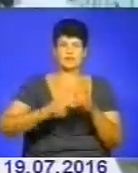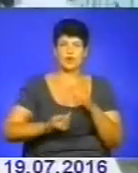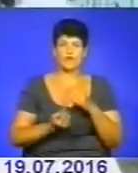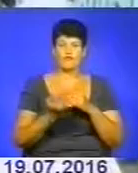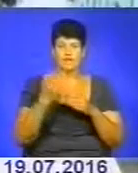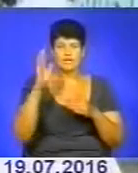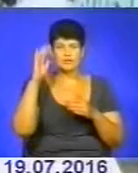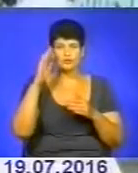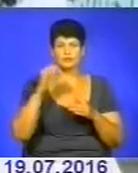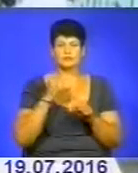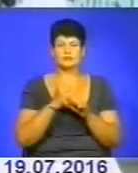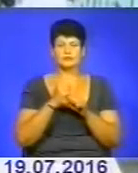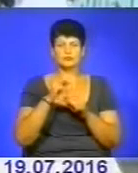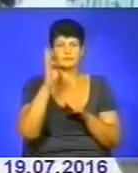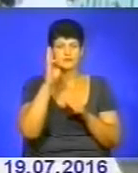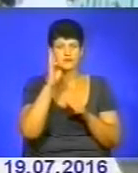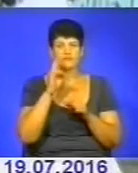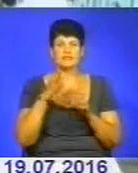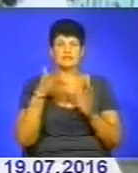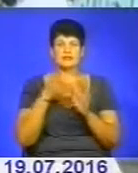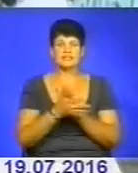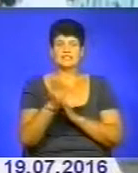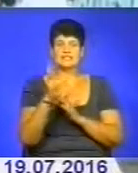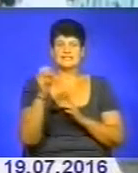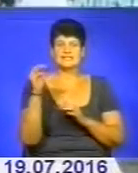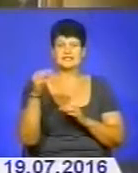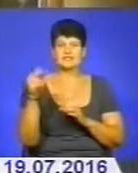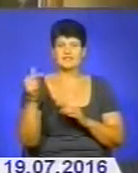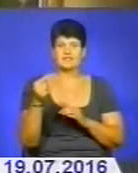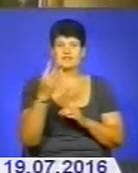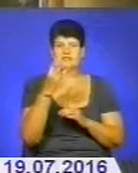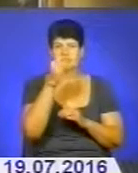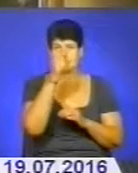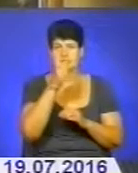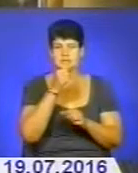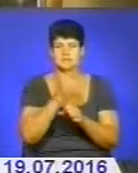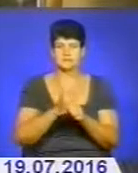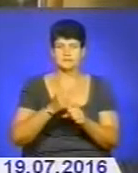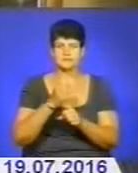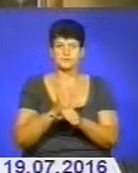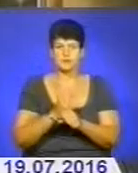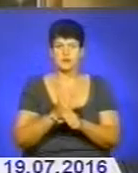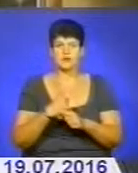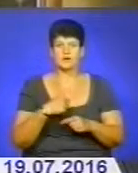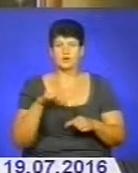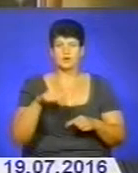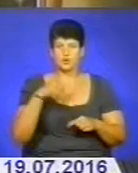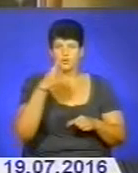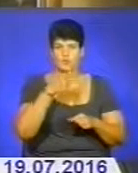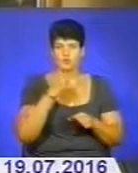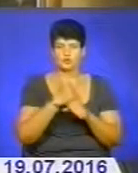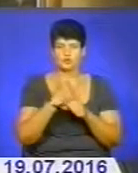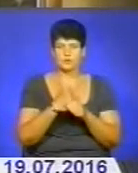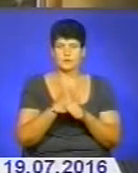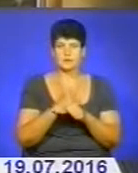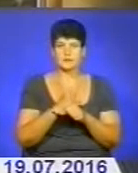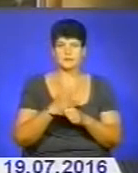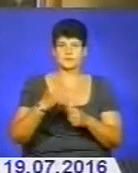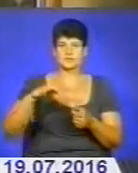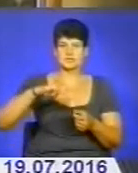обладнати вбиральні, витратили 200 тисяч гривень та 3 місяці роботи. Ми в цьому році зробили скважину, пробили скважину для того,